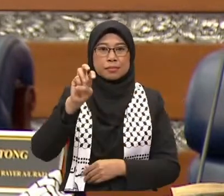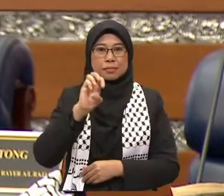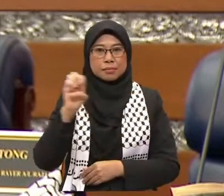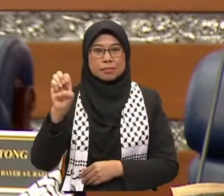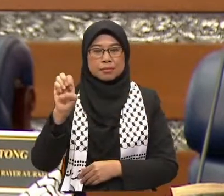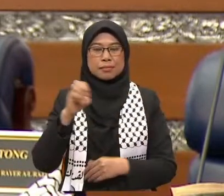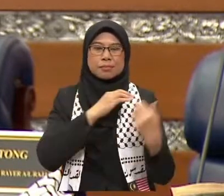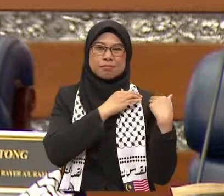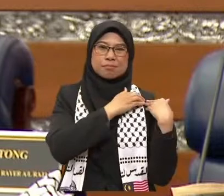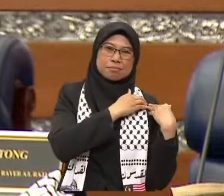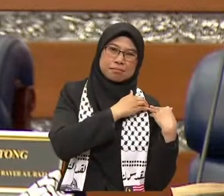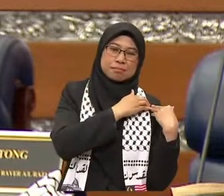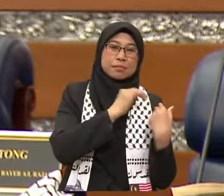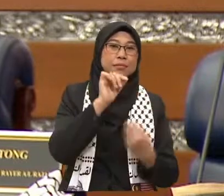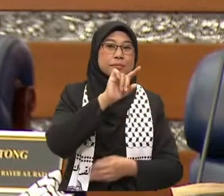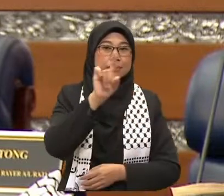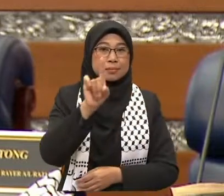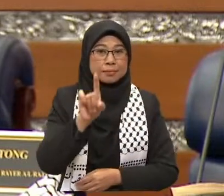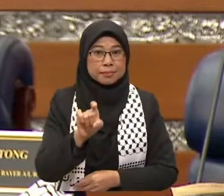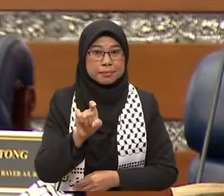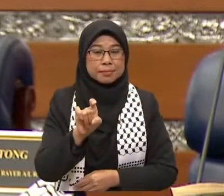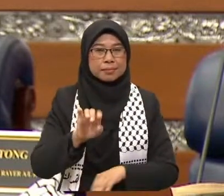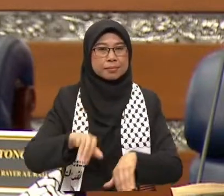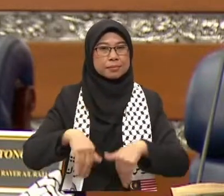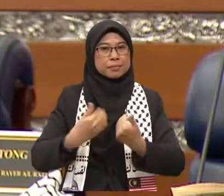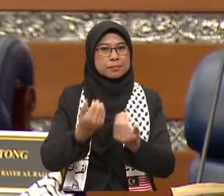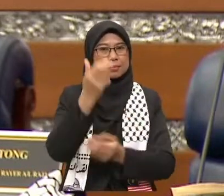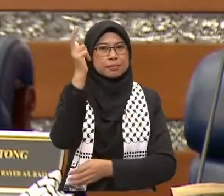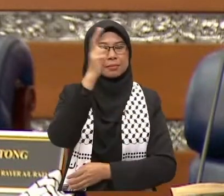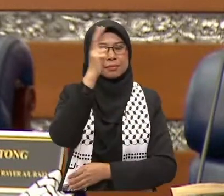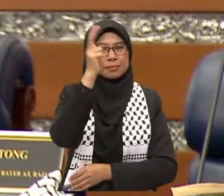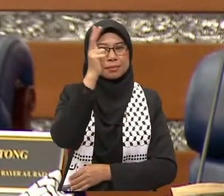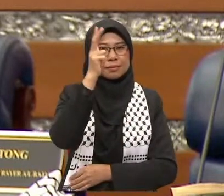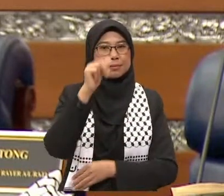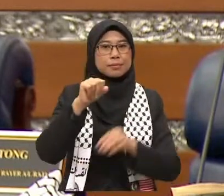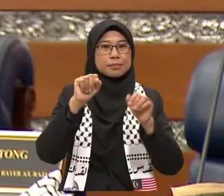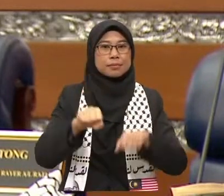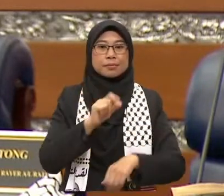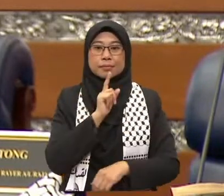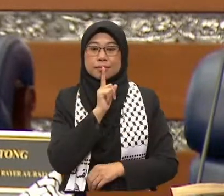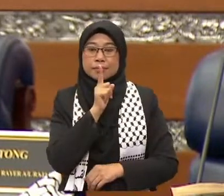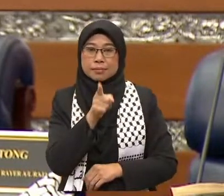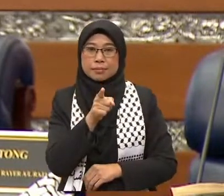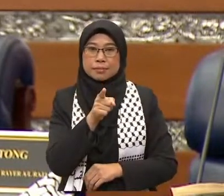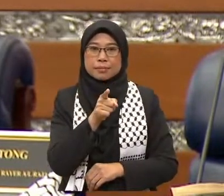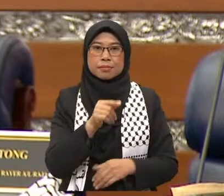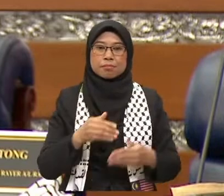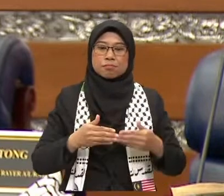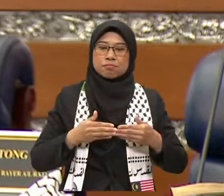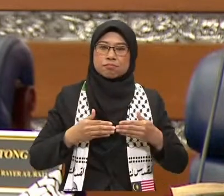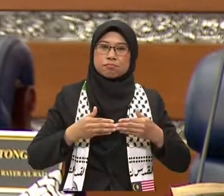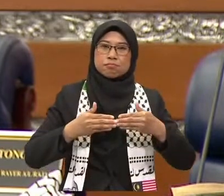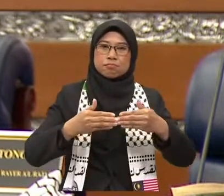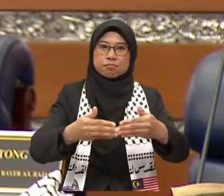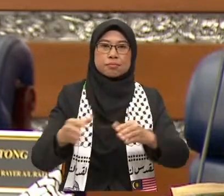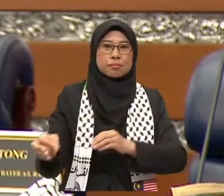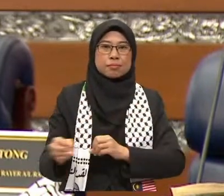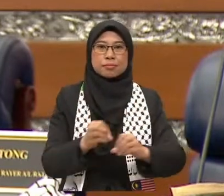berdambah berat dan soalan Saya di sini adalah bagaimana kerajaan dapat memastikan kelangsungan